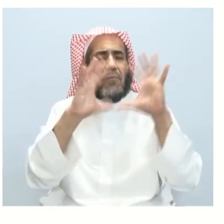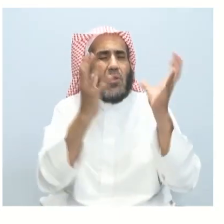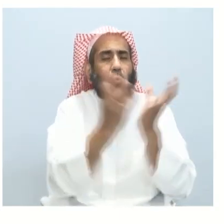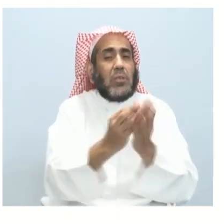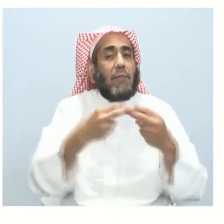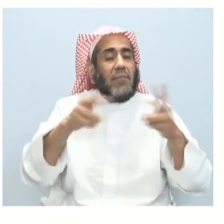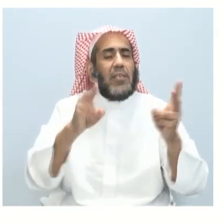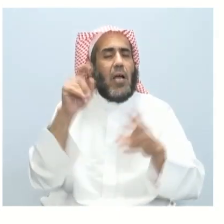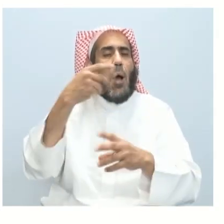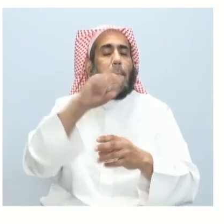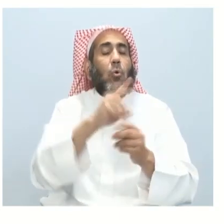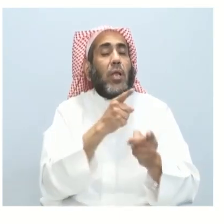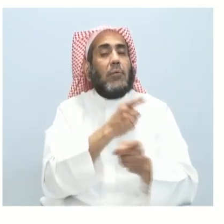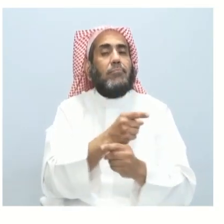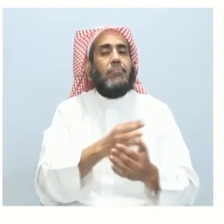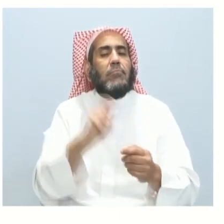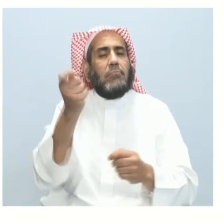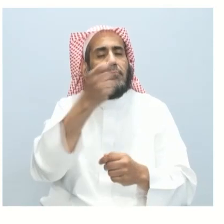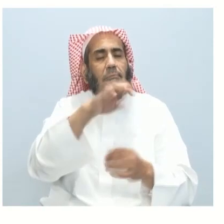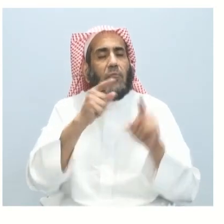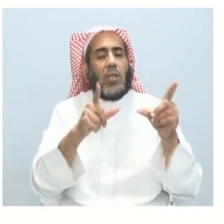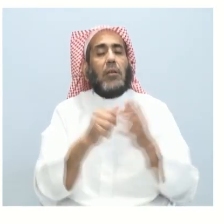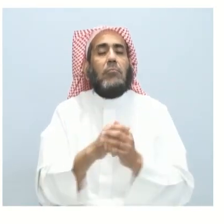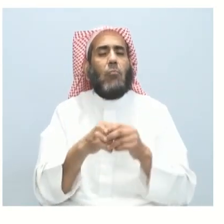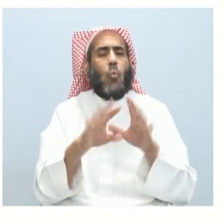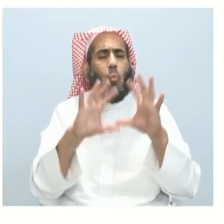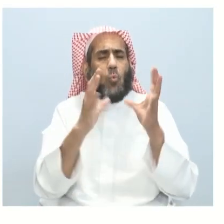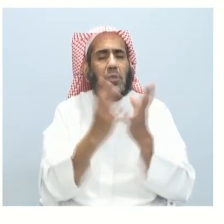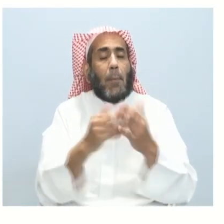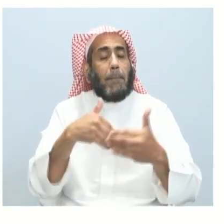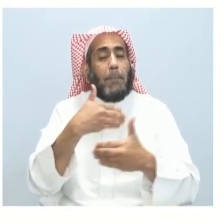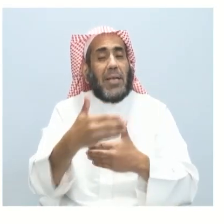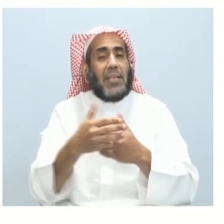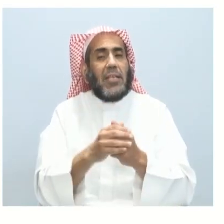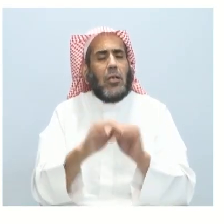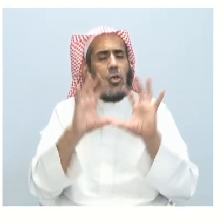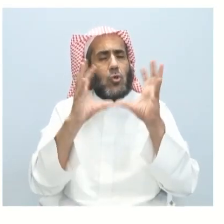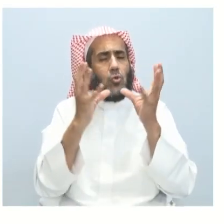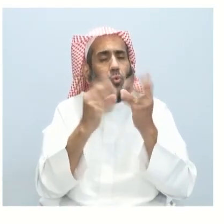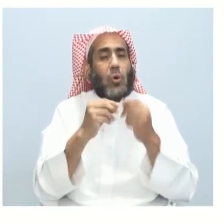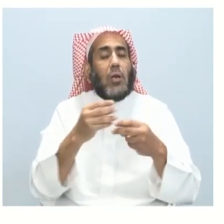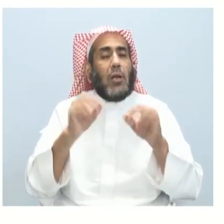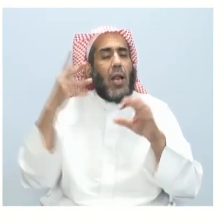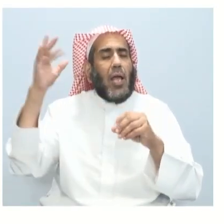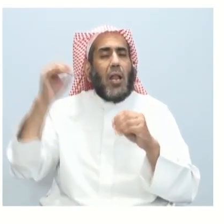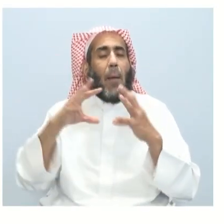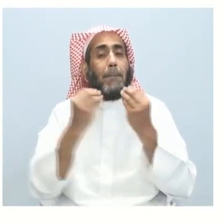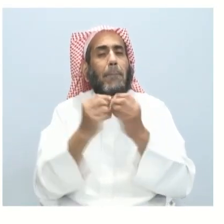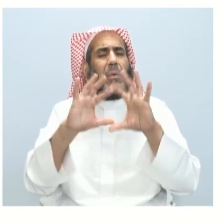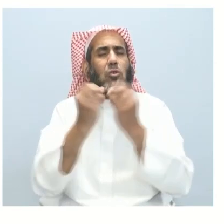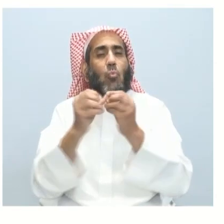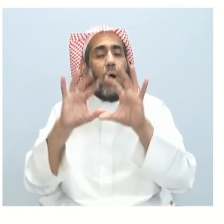فتح عموريه والحريق الذي الذي برز في في ذلك ايضا بعد الحديث في الصوره خيال مركبه هي مجموعه مشاهد